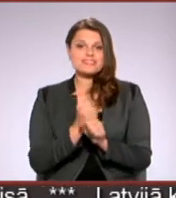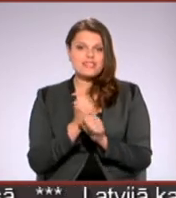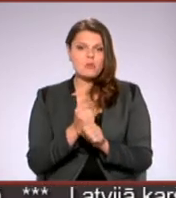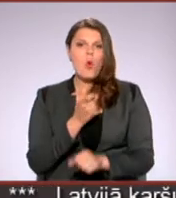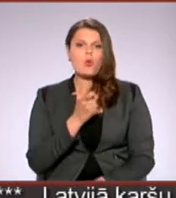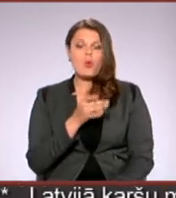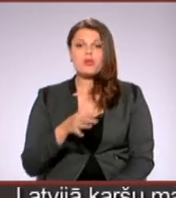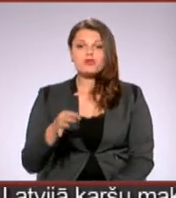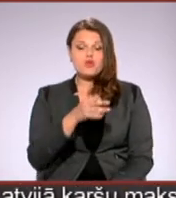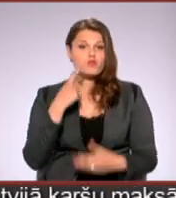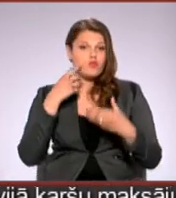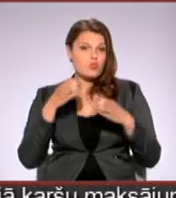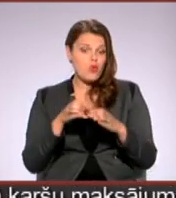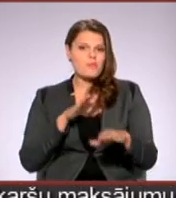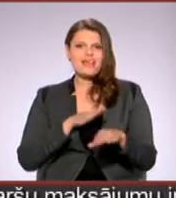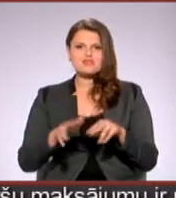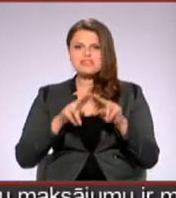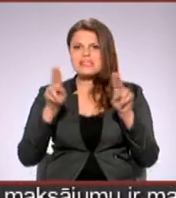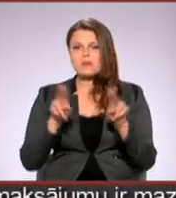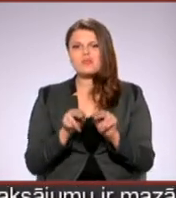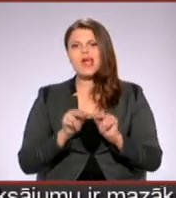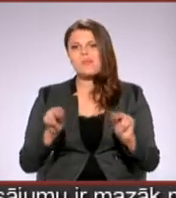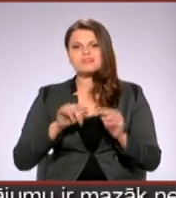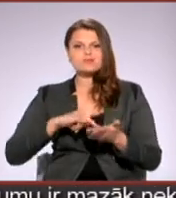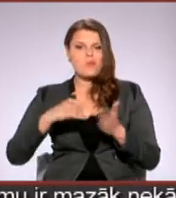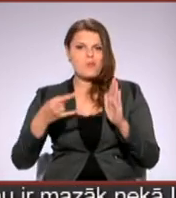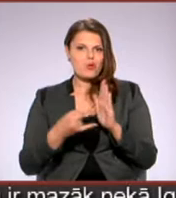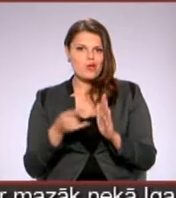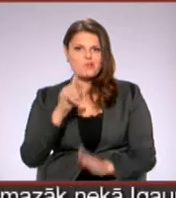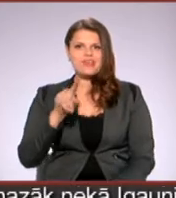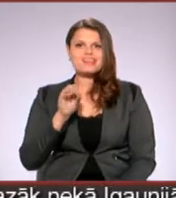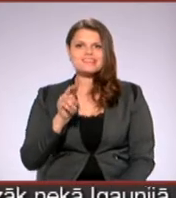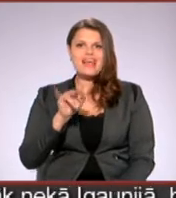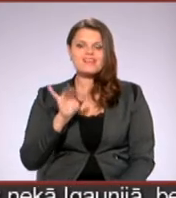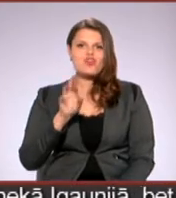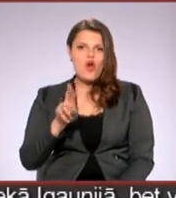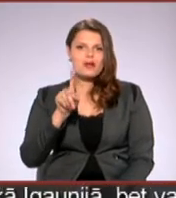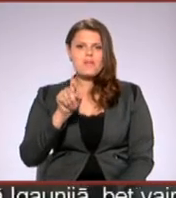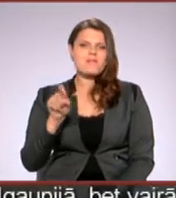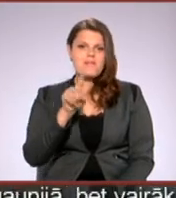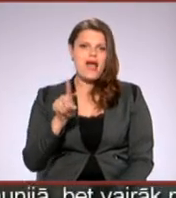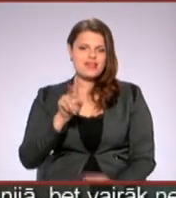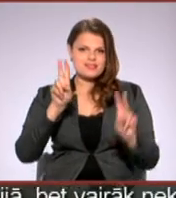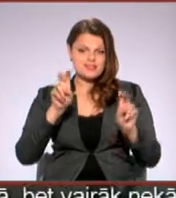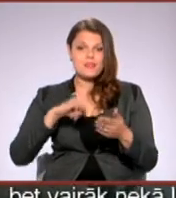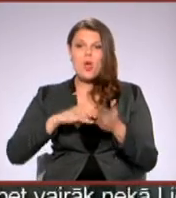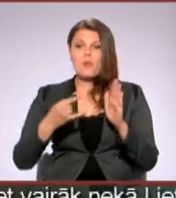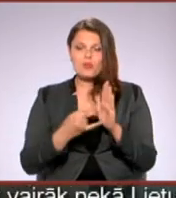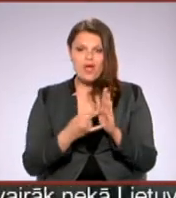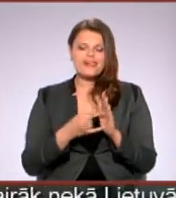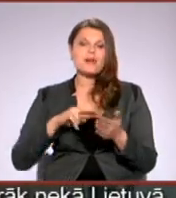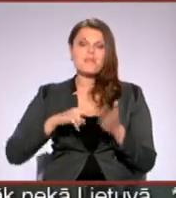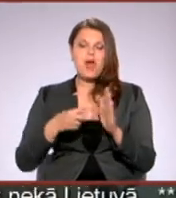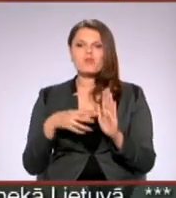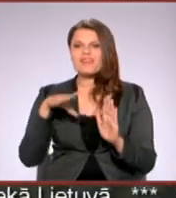īsteno starptautisku apmācību projektu Senior Pass. Vidzemes TV stāsta vairāk. Projektā Senior Pass